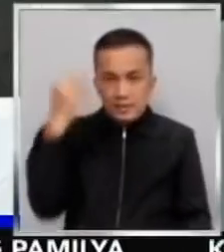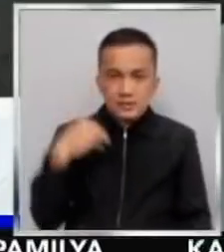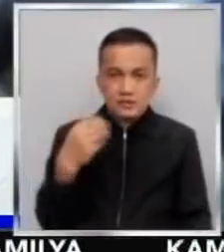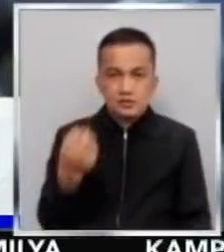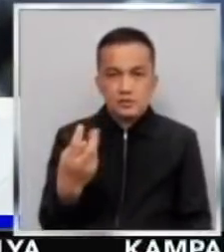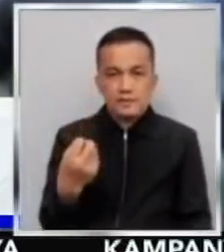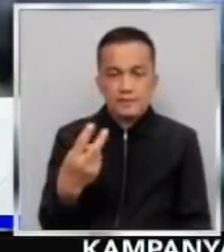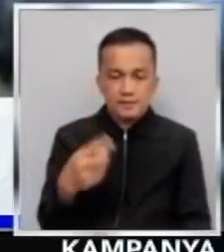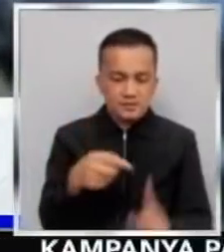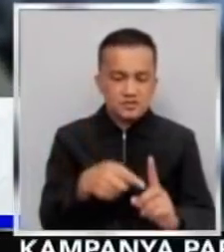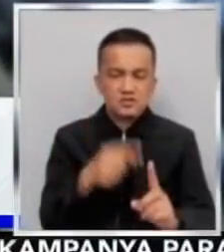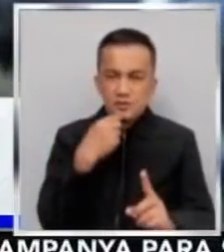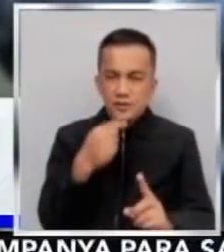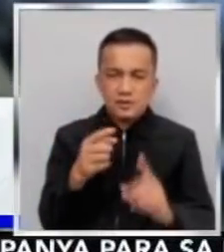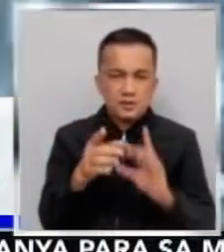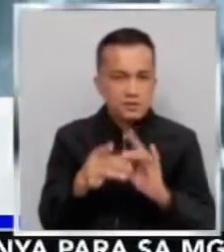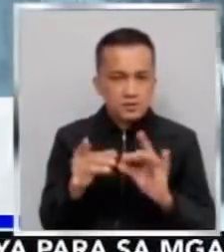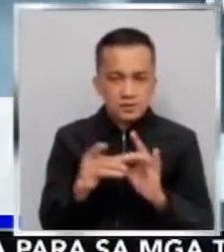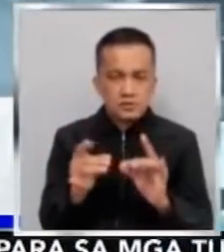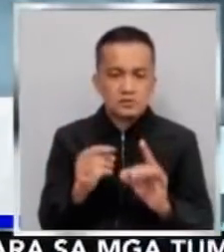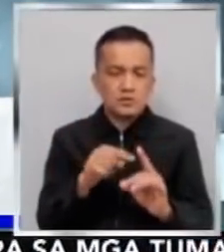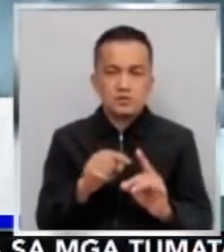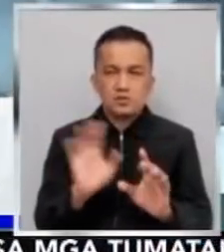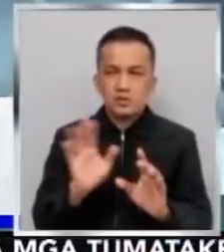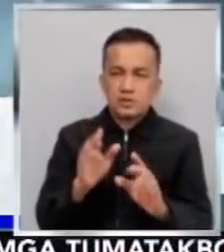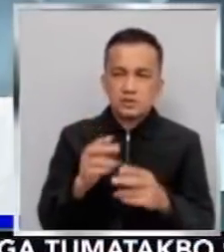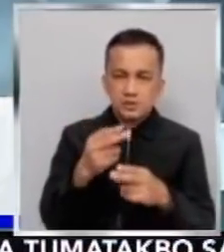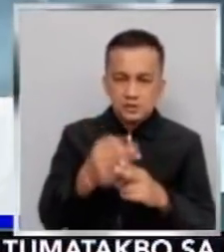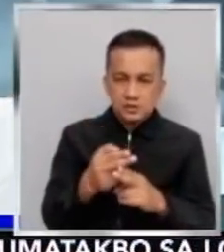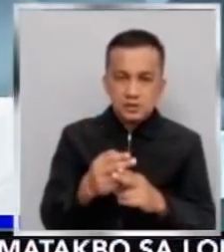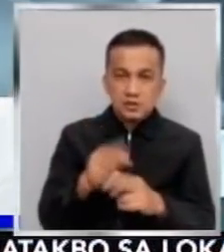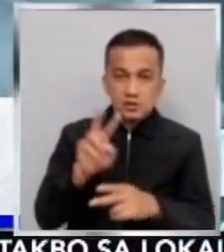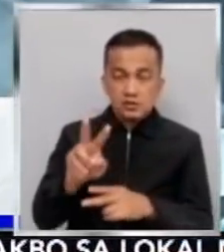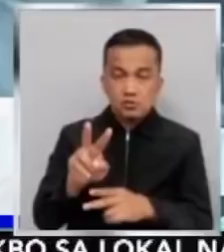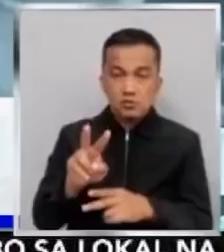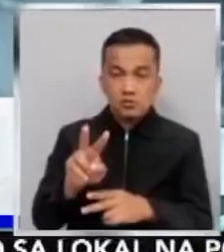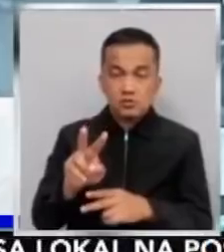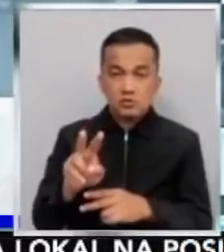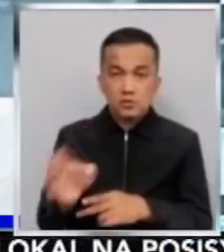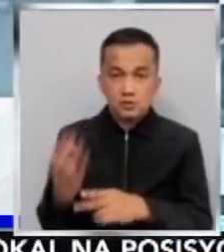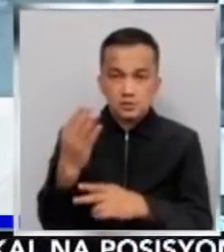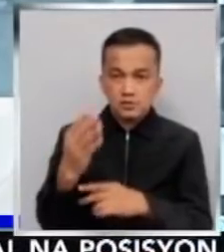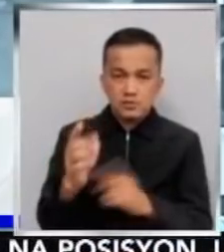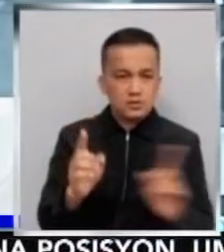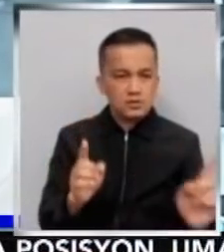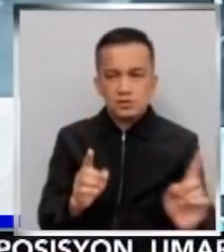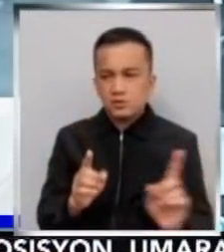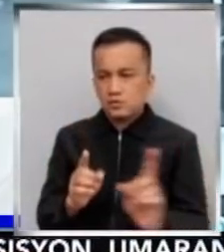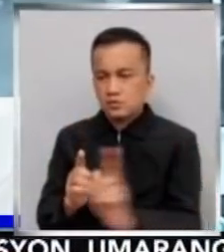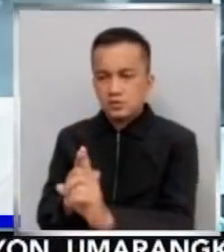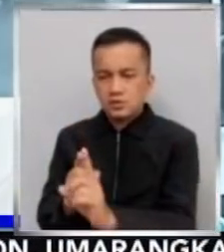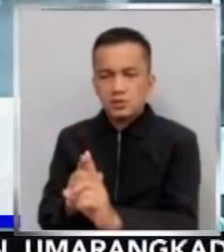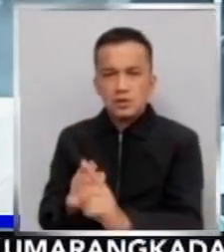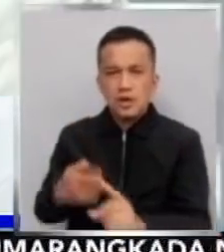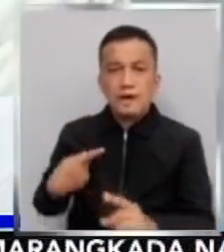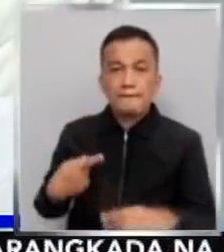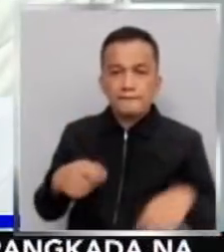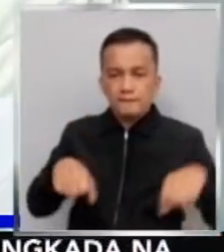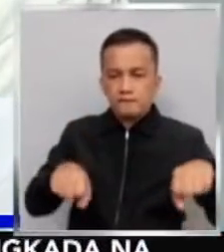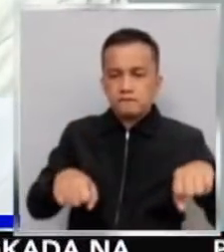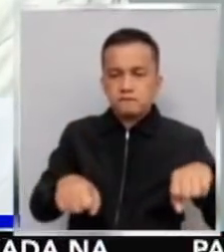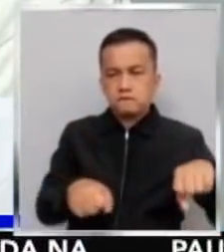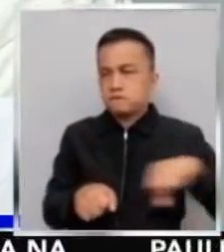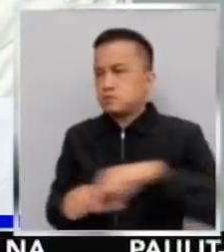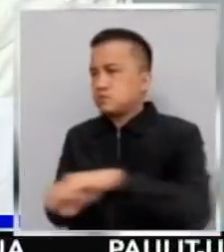na humiling na huwag nang ipakilala. Mag-aalas dos na madiling araw nung dumaan si Oliva sa kanilang lugar, sakay ng isang motorsiklo. Padaan-daan po